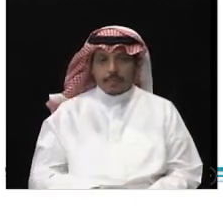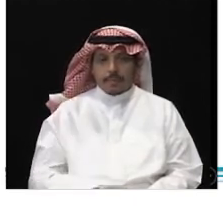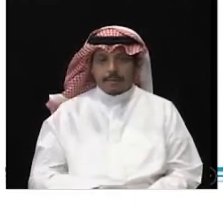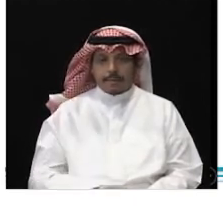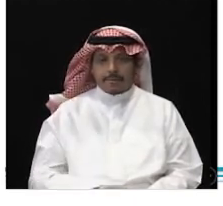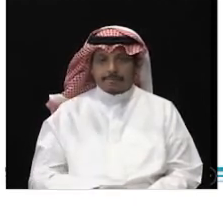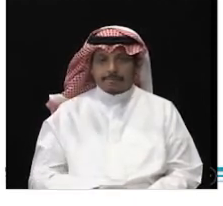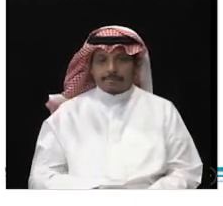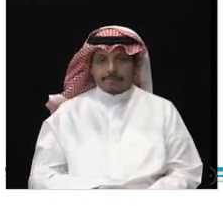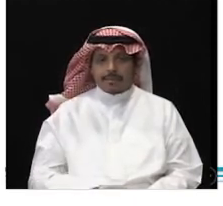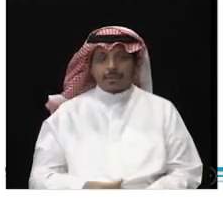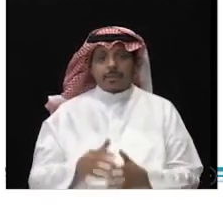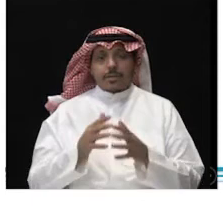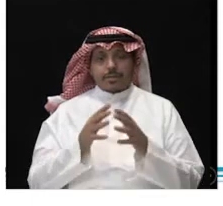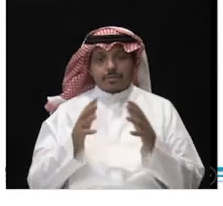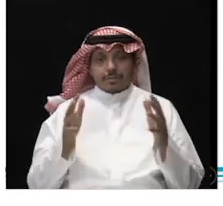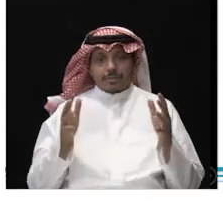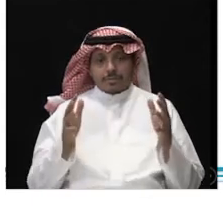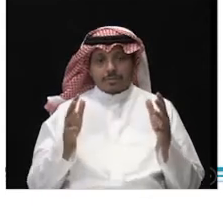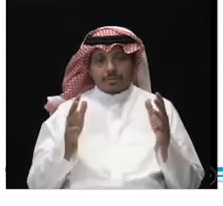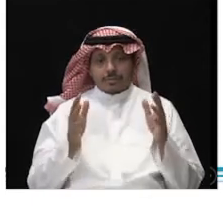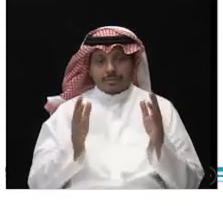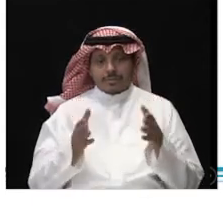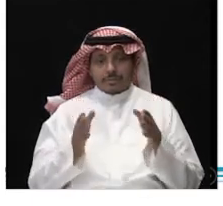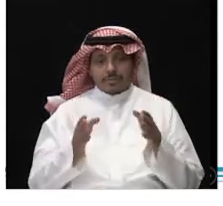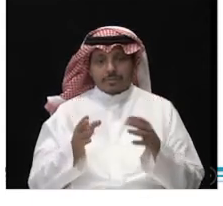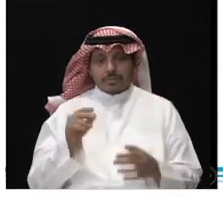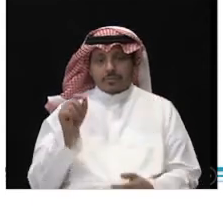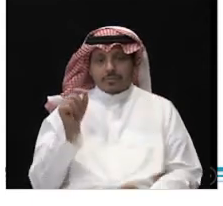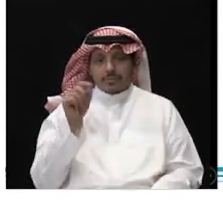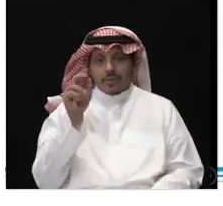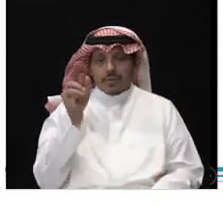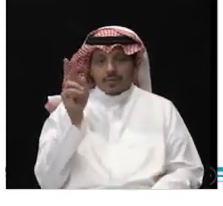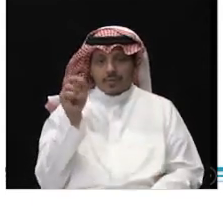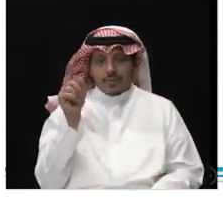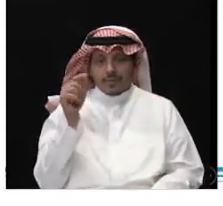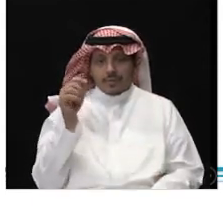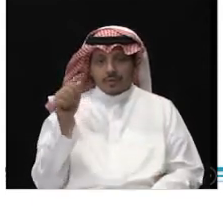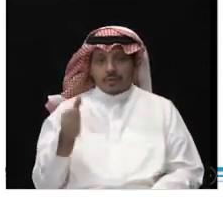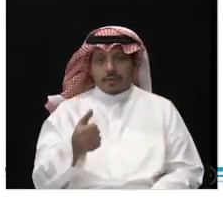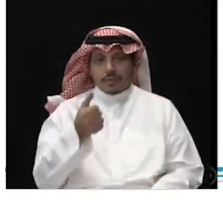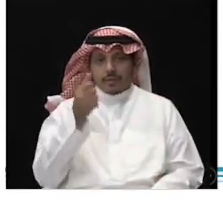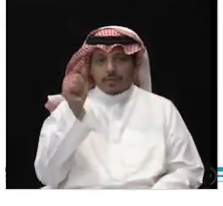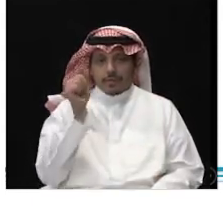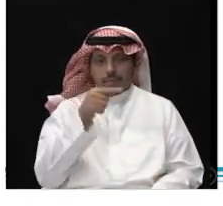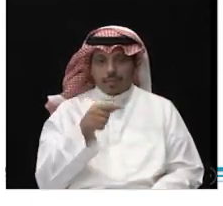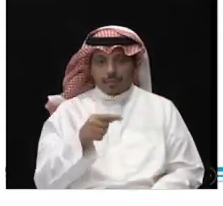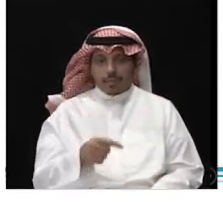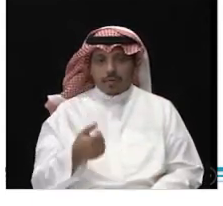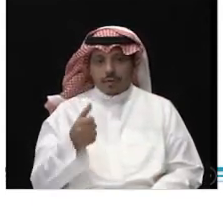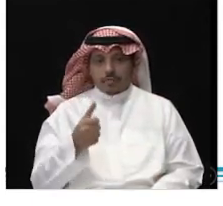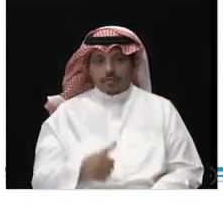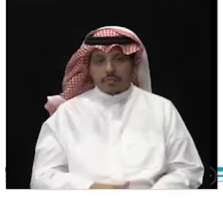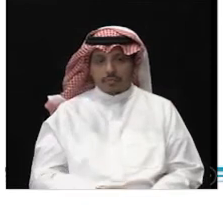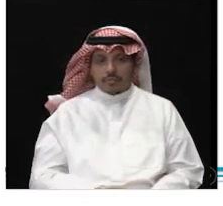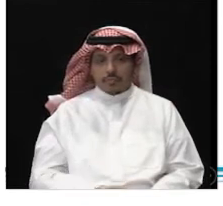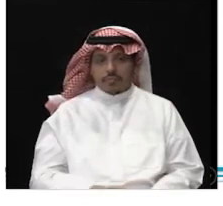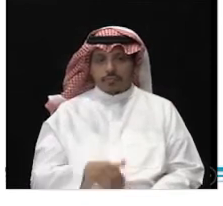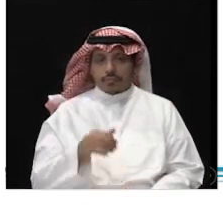غالبا يعني في الكثير يأتي تنوين الفتح معه الألف، انتبهوا لهذا.